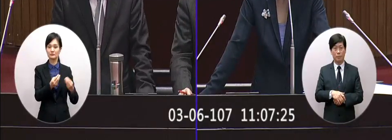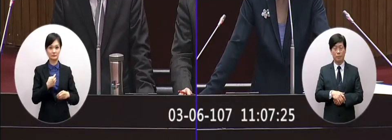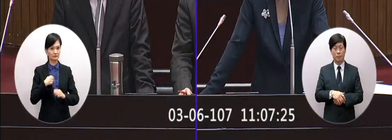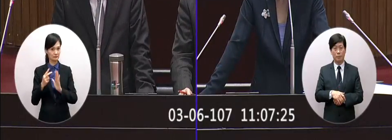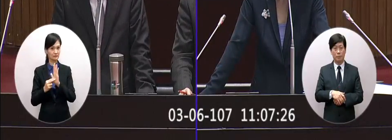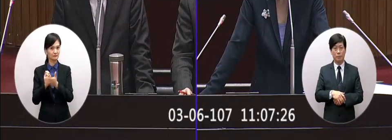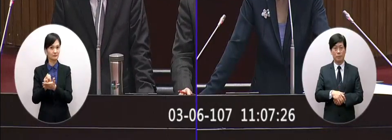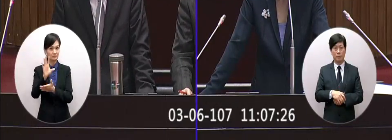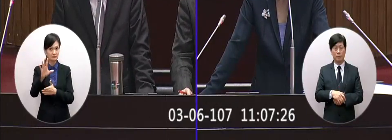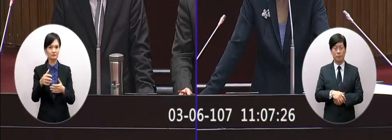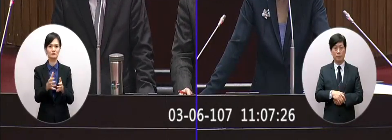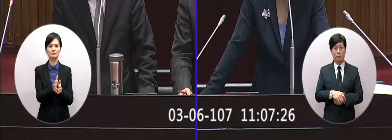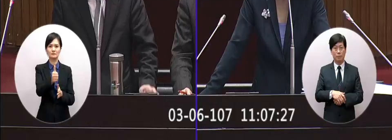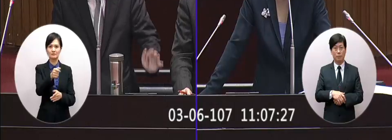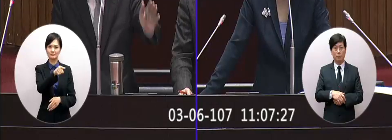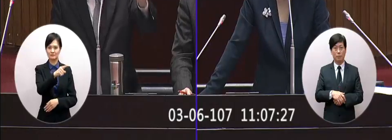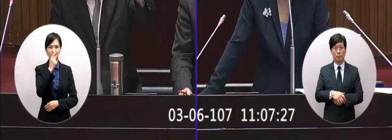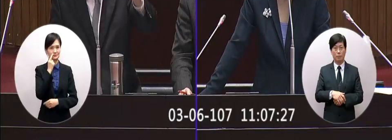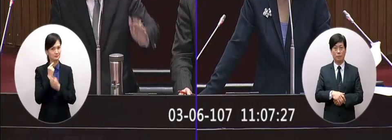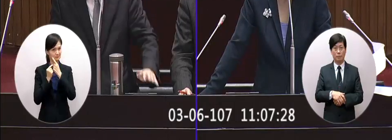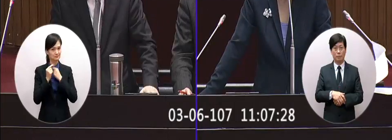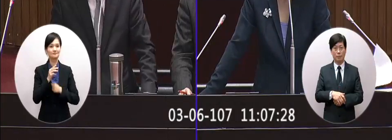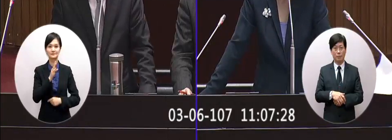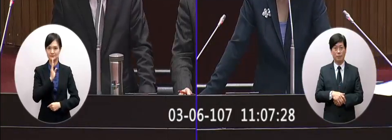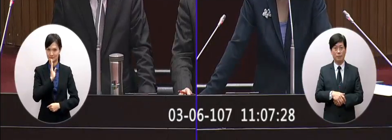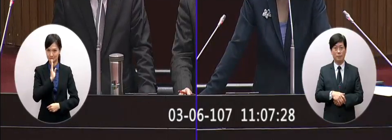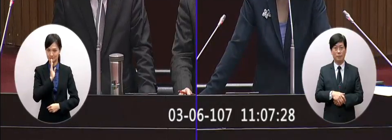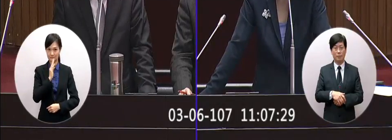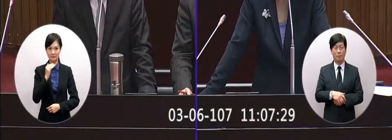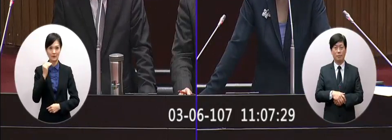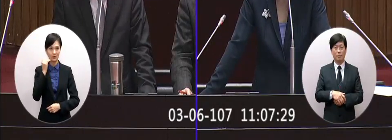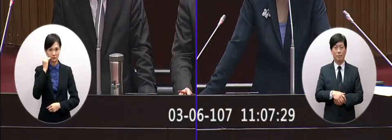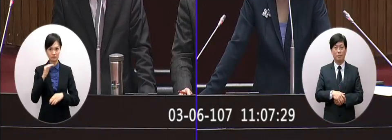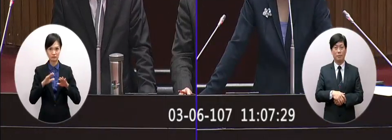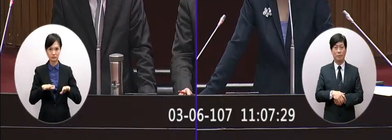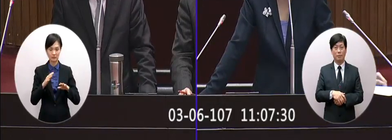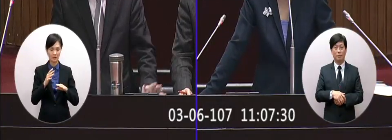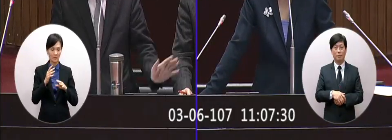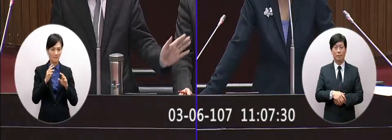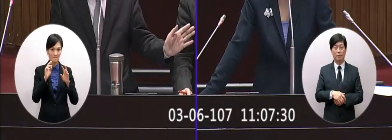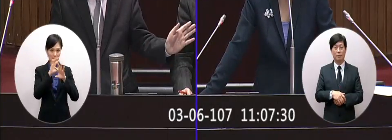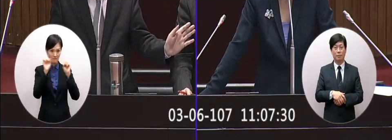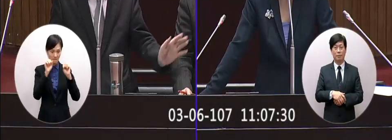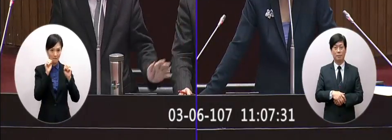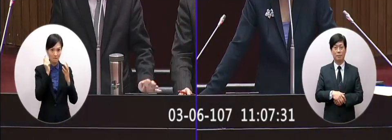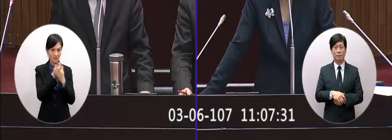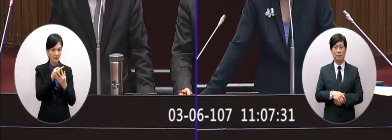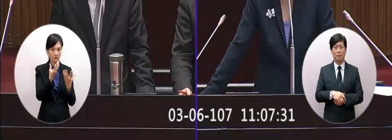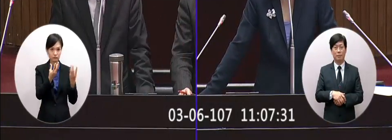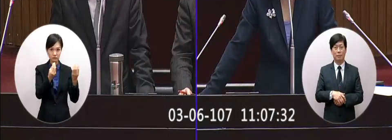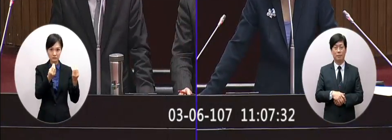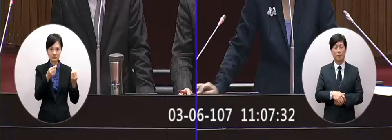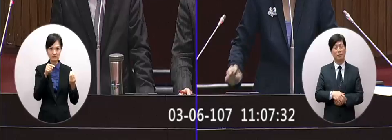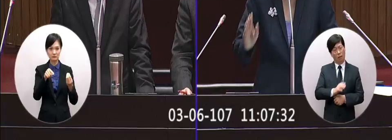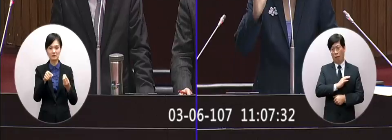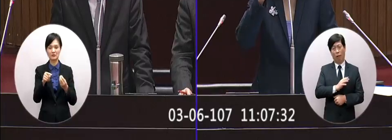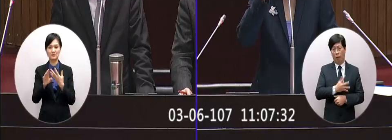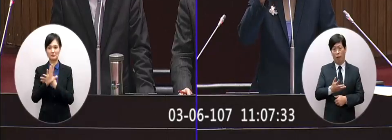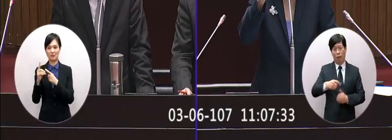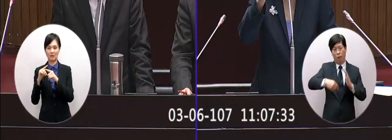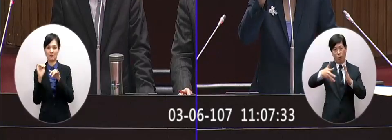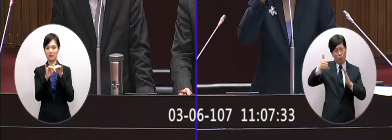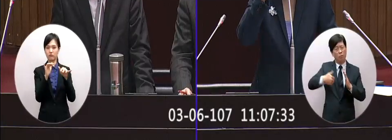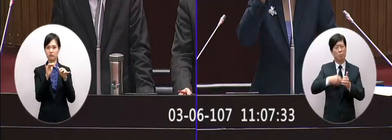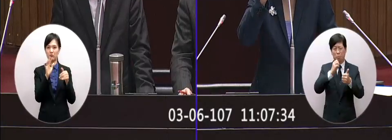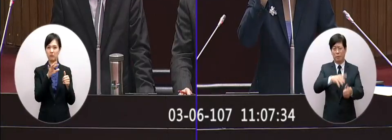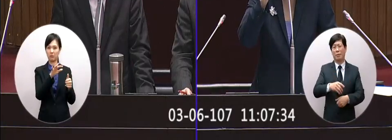长的确很可怜，你说的没有错。今天如果没有发现这些争议的话哈， 他实在不必成为 建拔。当然是院长，